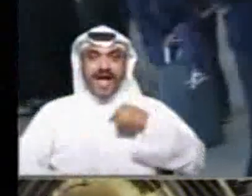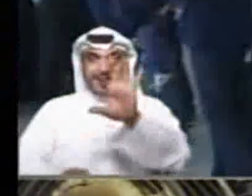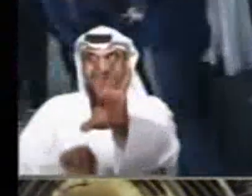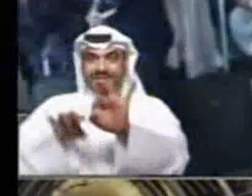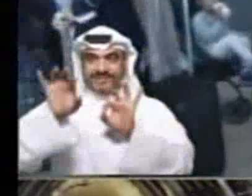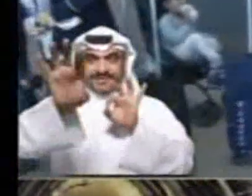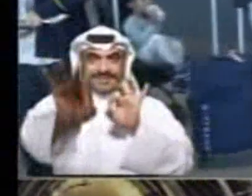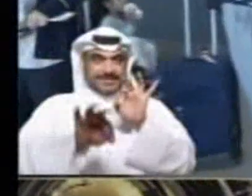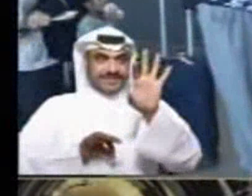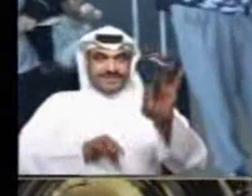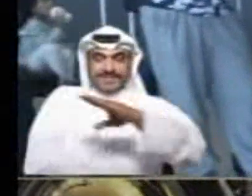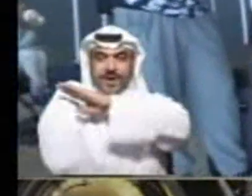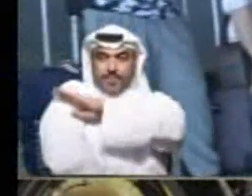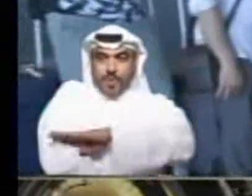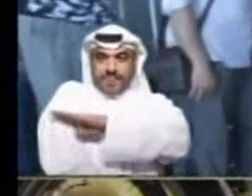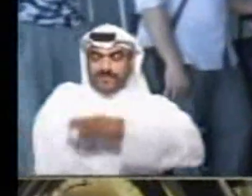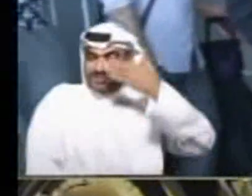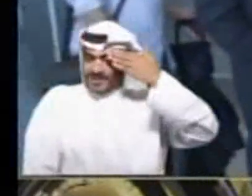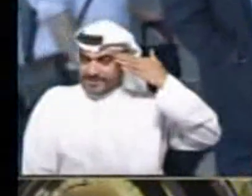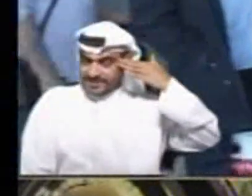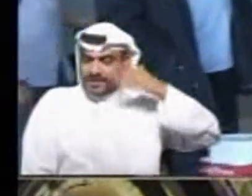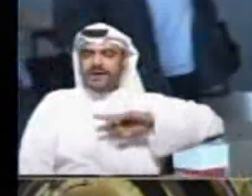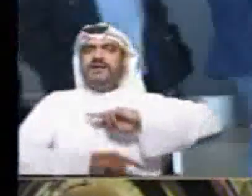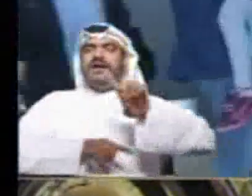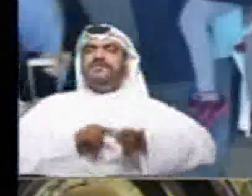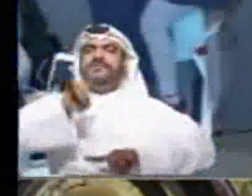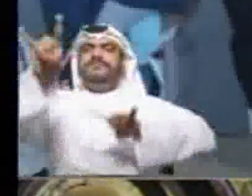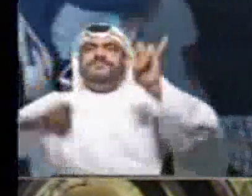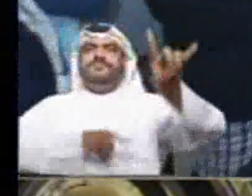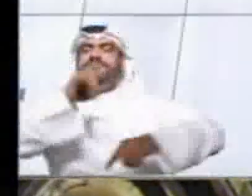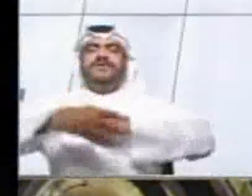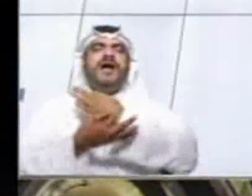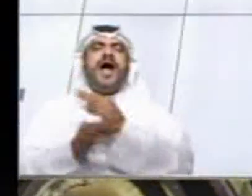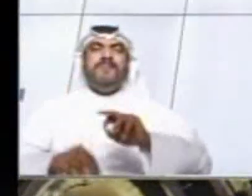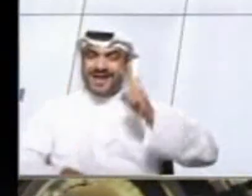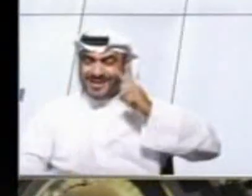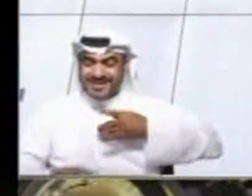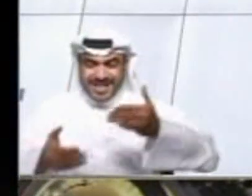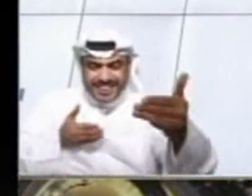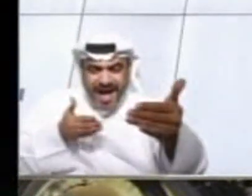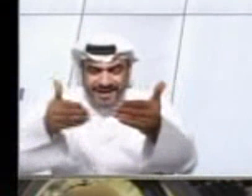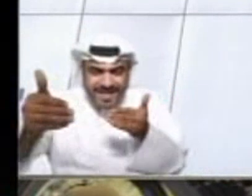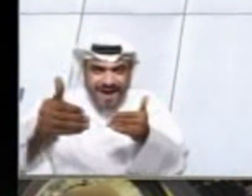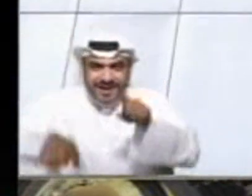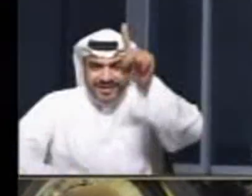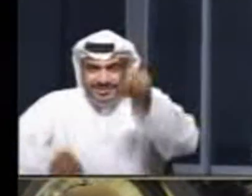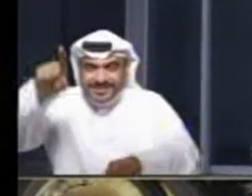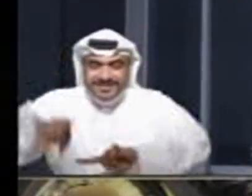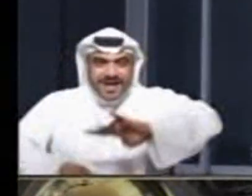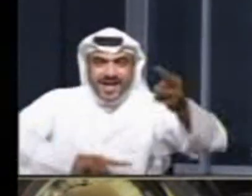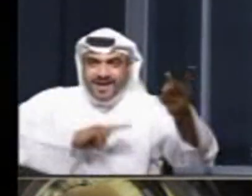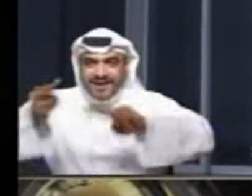والقيادين موجودين حاليا، والرحلات كلها شغالة، يعني ما في ولا رحلة تكنسلت أو تأجلت أو انها